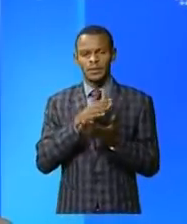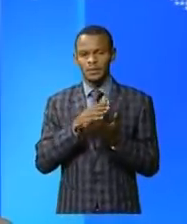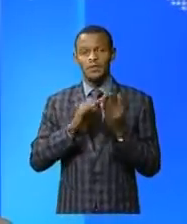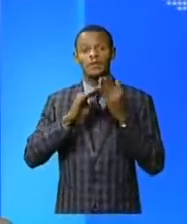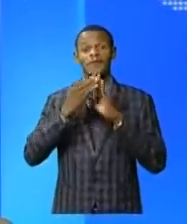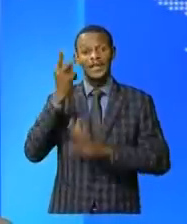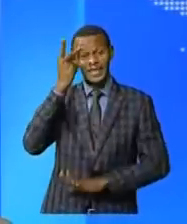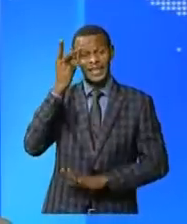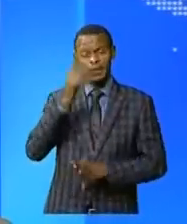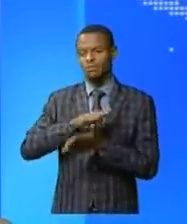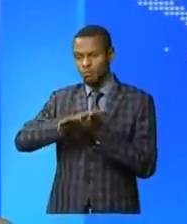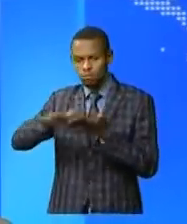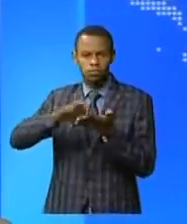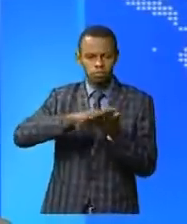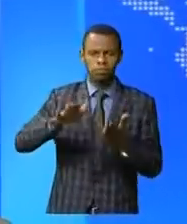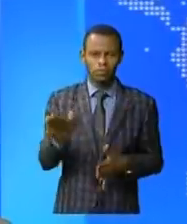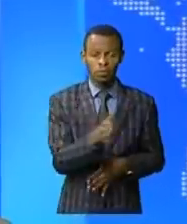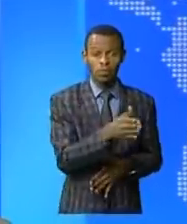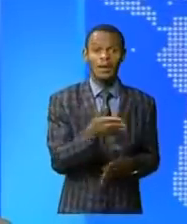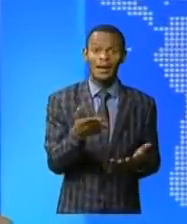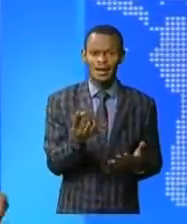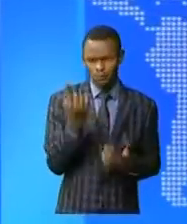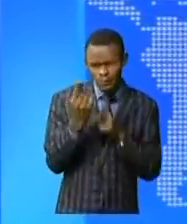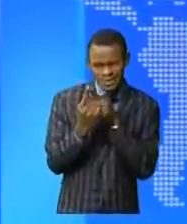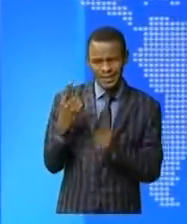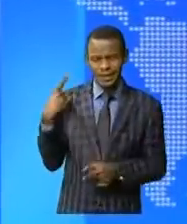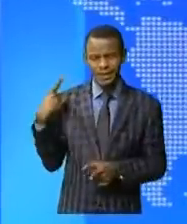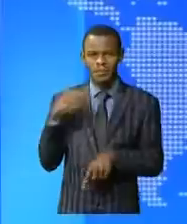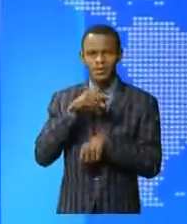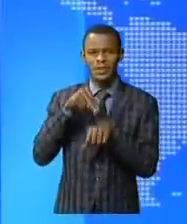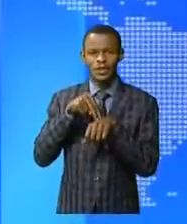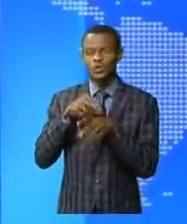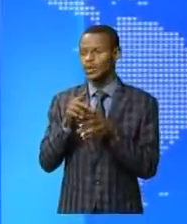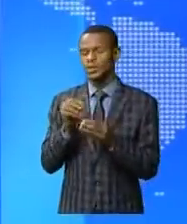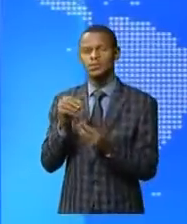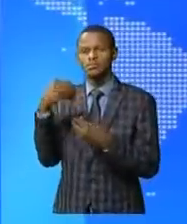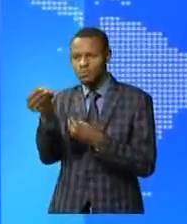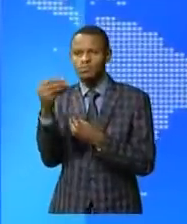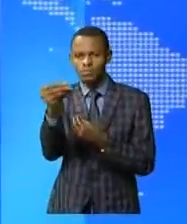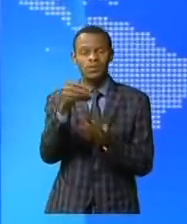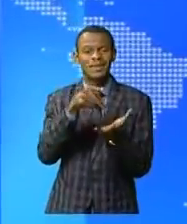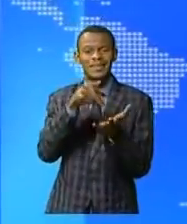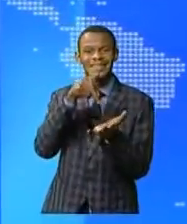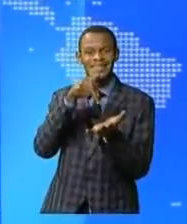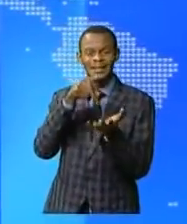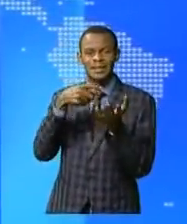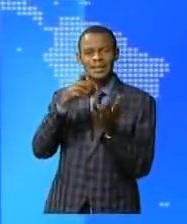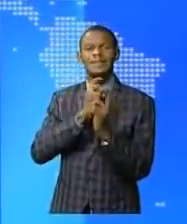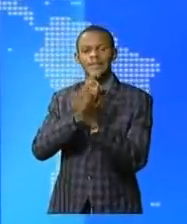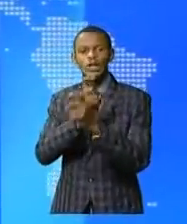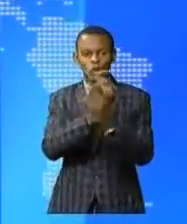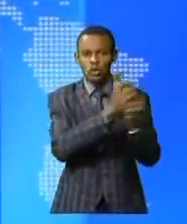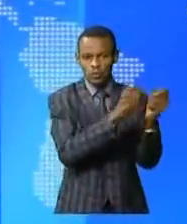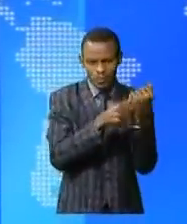député provincial Eddy Ihili a remis des prix à ceux qui se sont distingués dans le cadre de l'opération